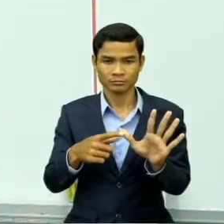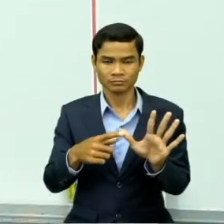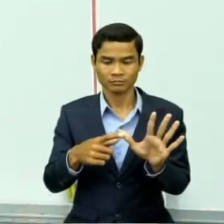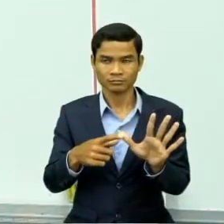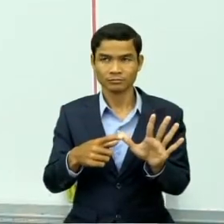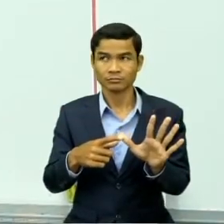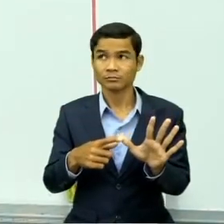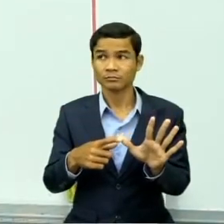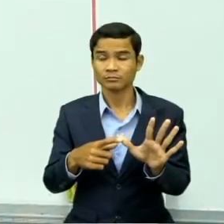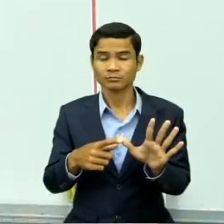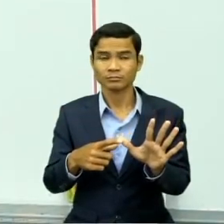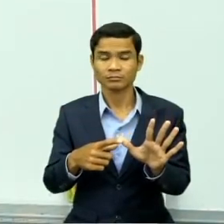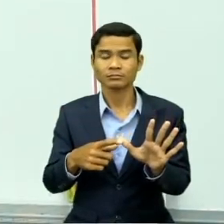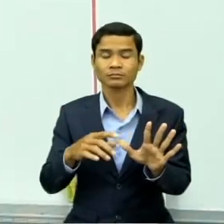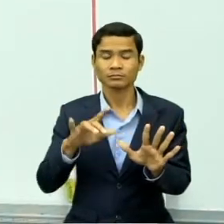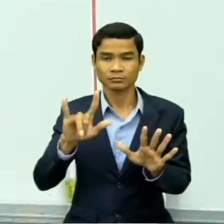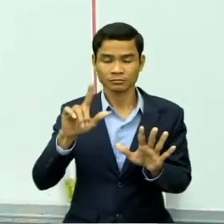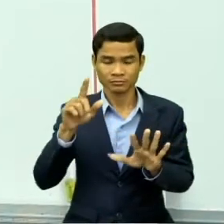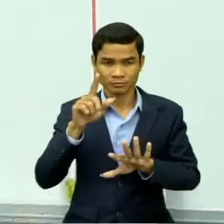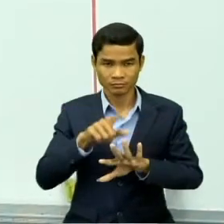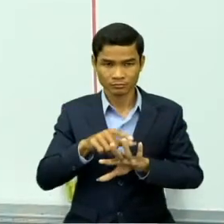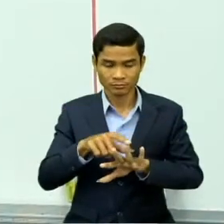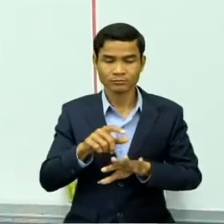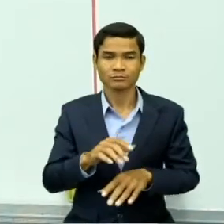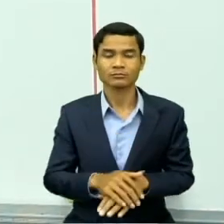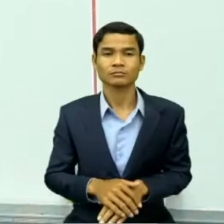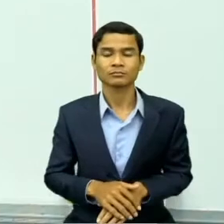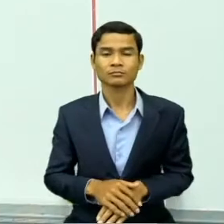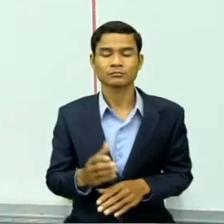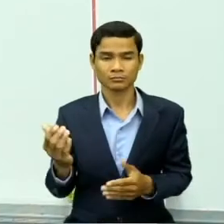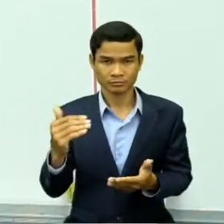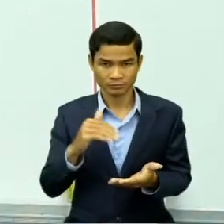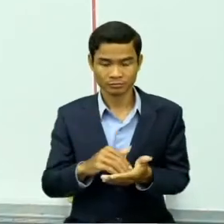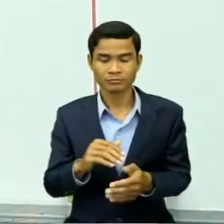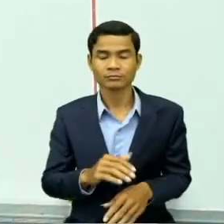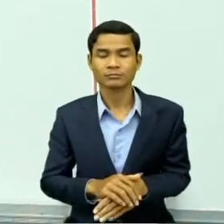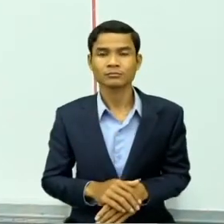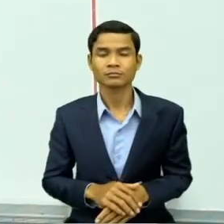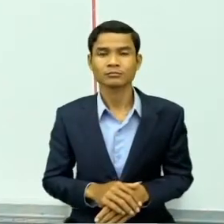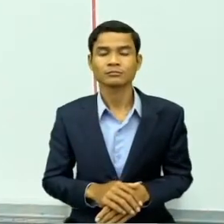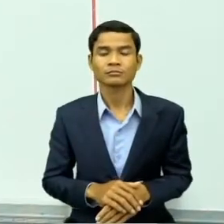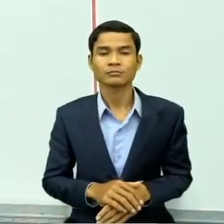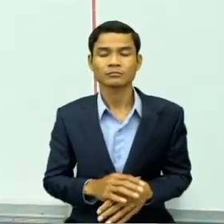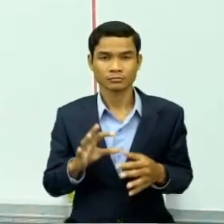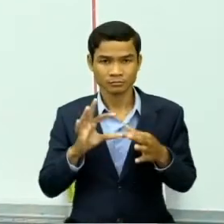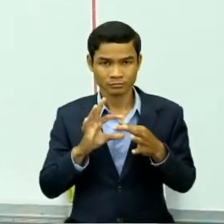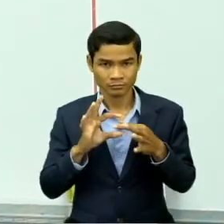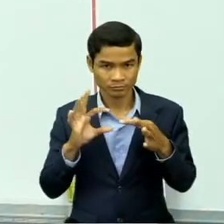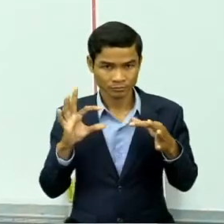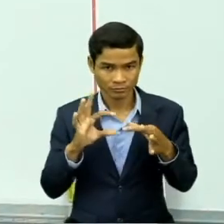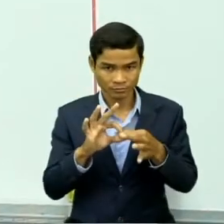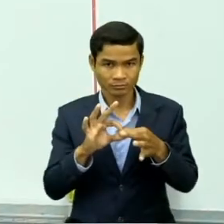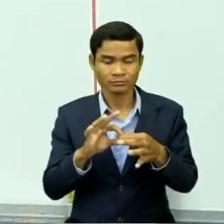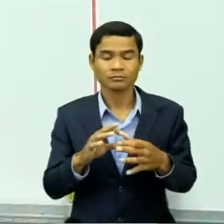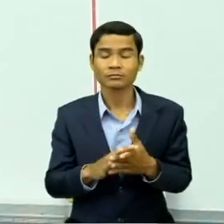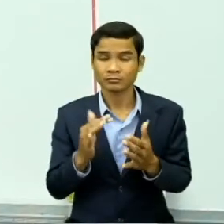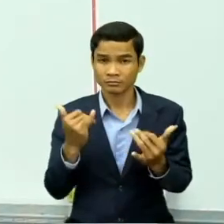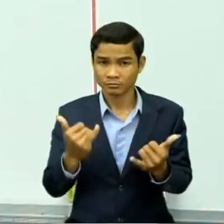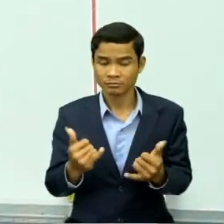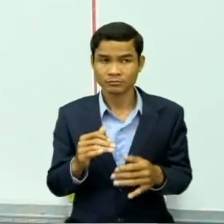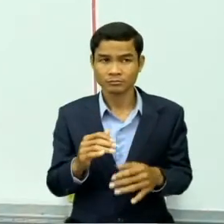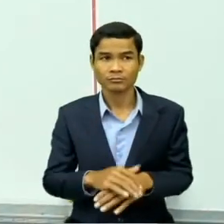chìa bần tọa muối chùa chà con chà lấy một bị tiết